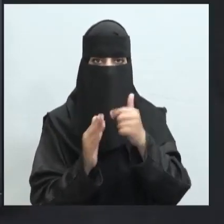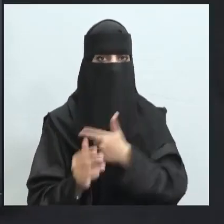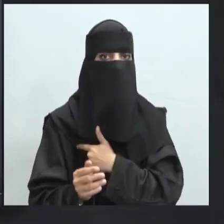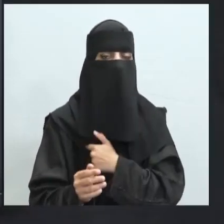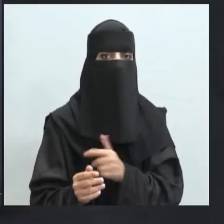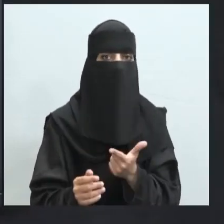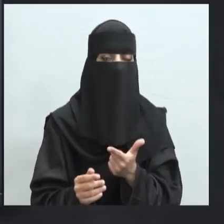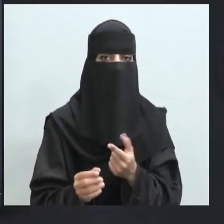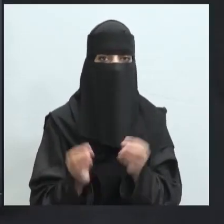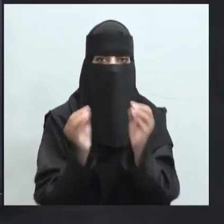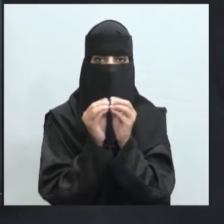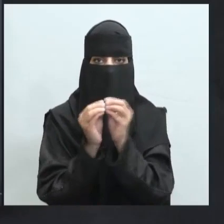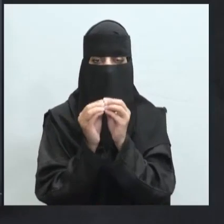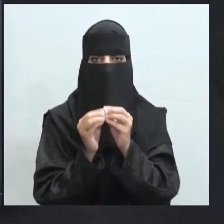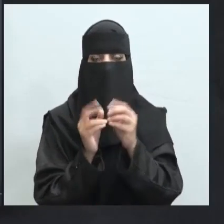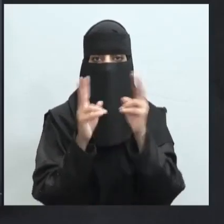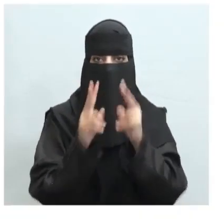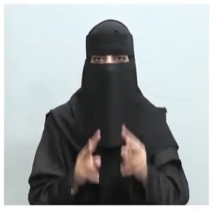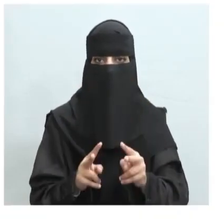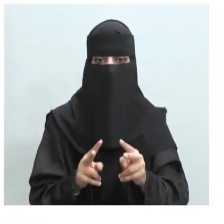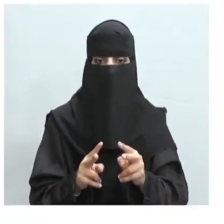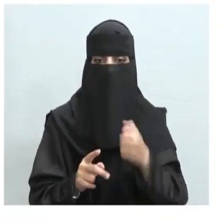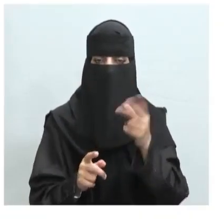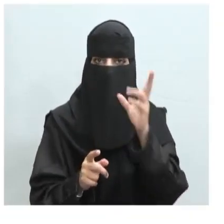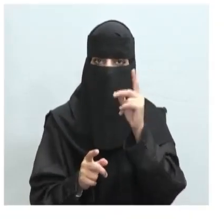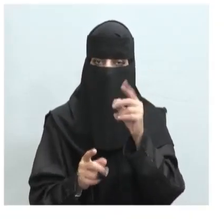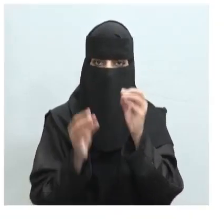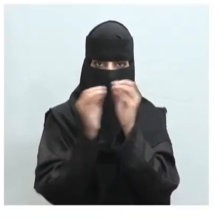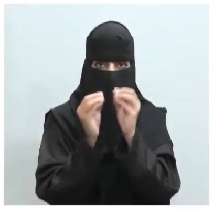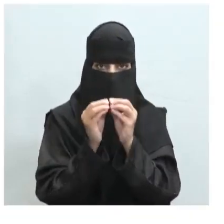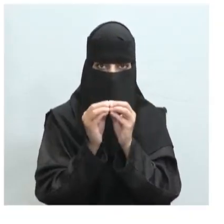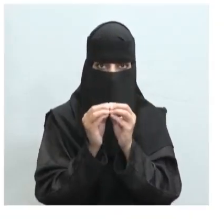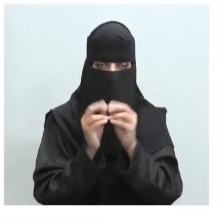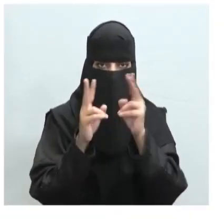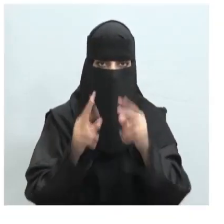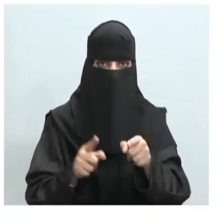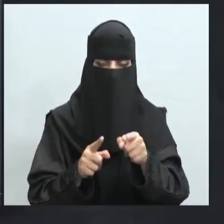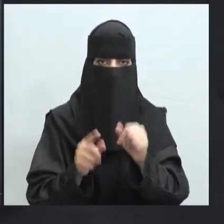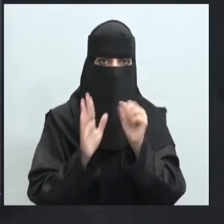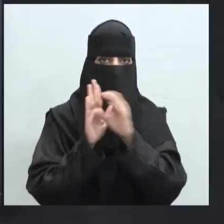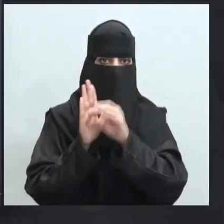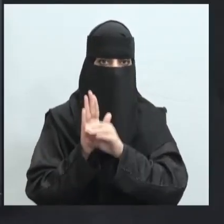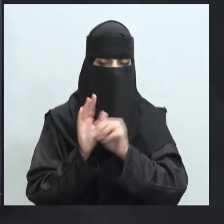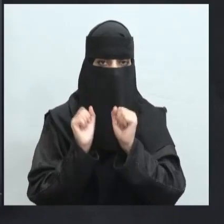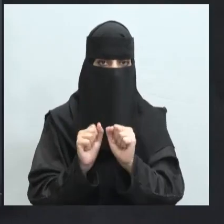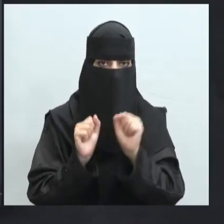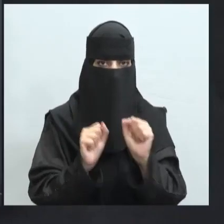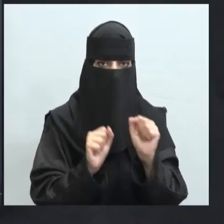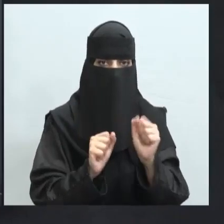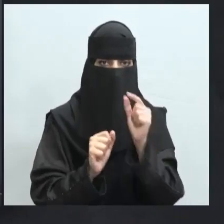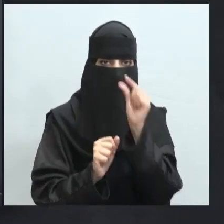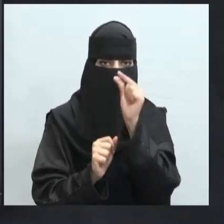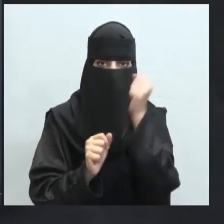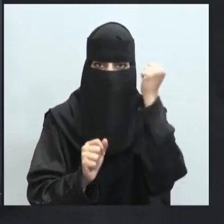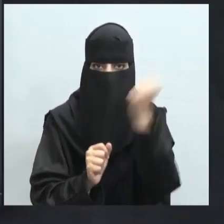نسميه بالشحنات الكهربائيه وذكرنا ان للشحنات الكهربائيه خصائص منها انها صغيره